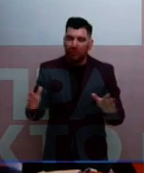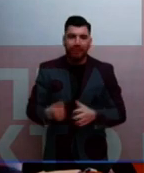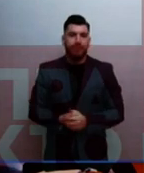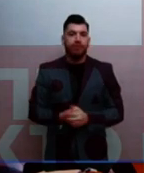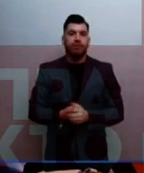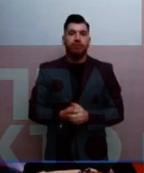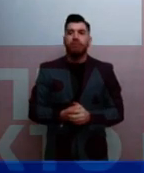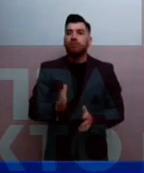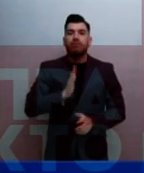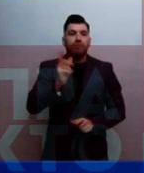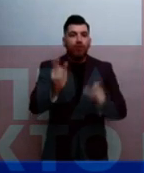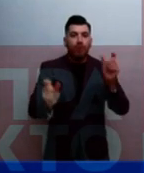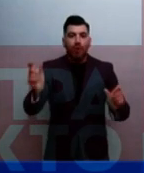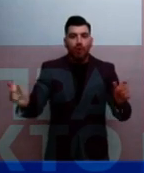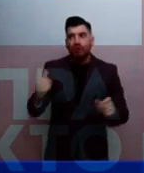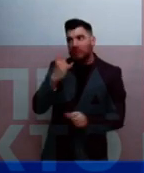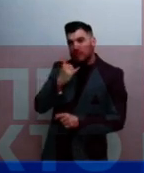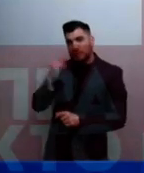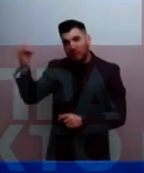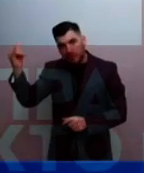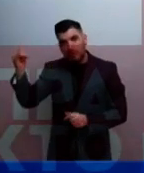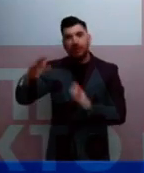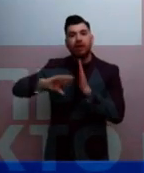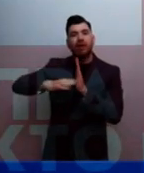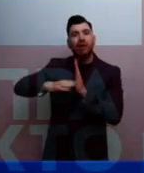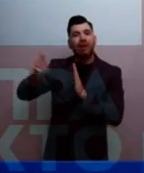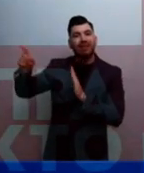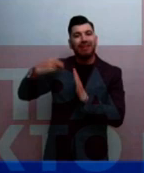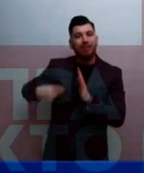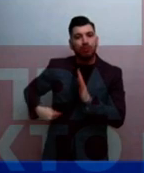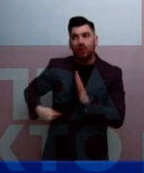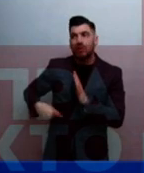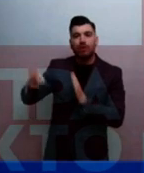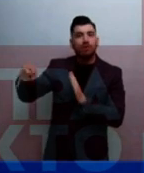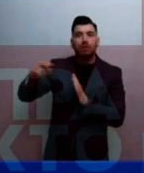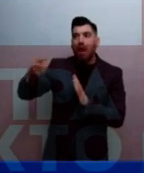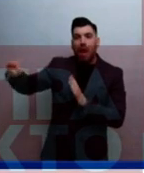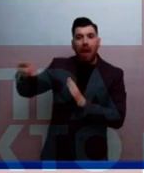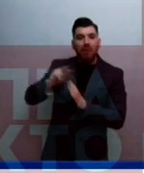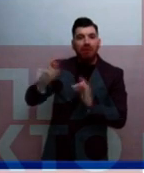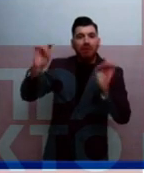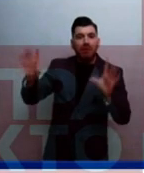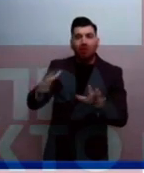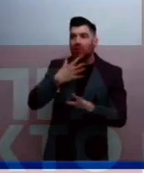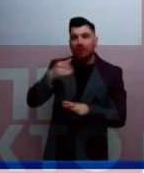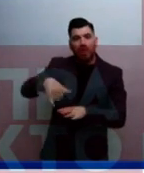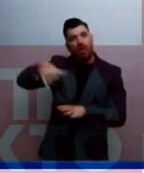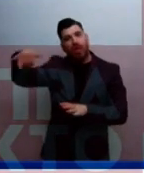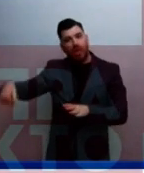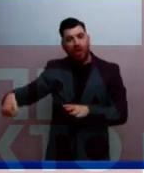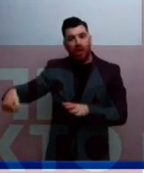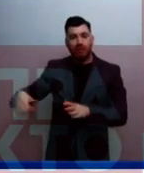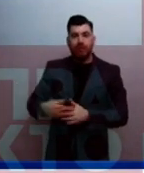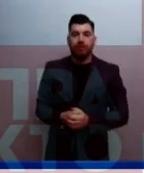όταν τηλεφωνεί και δεν απαντά κανείς στην άλλη γραμμή του τηλεφώνου, στον πολίτη ο